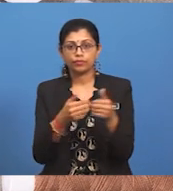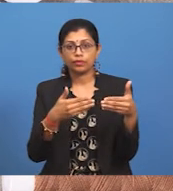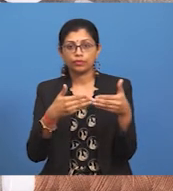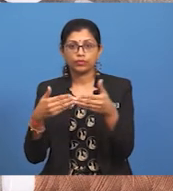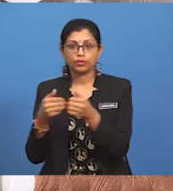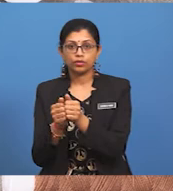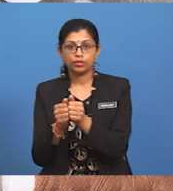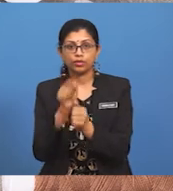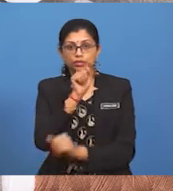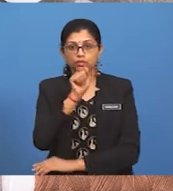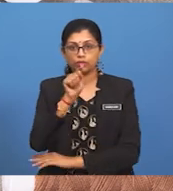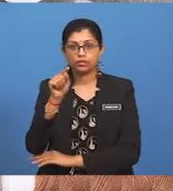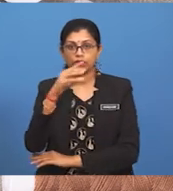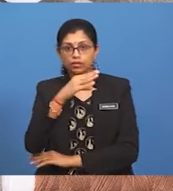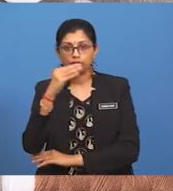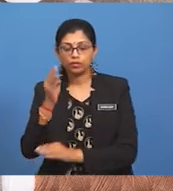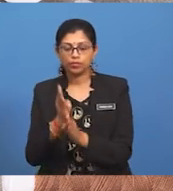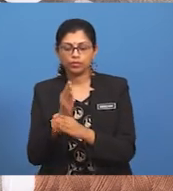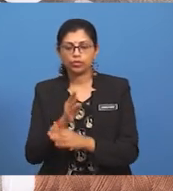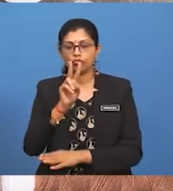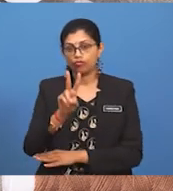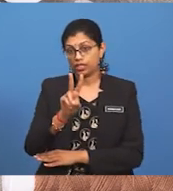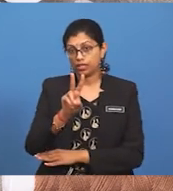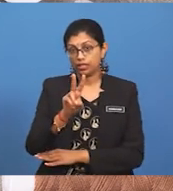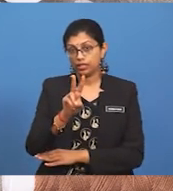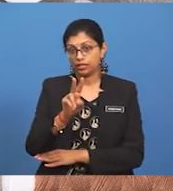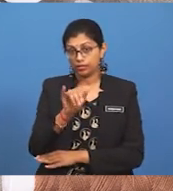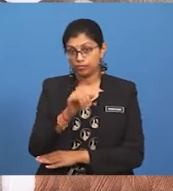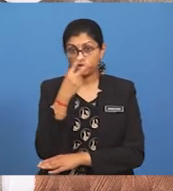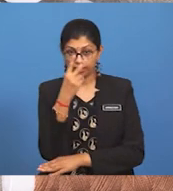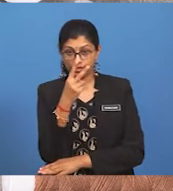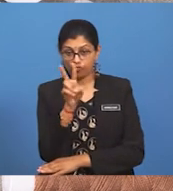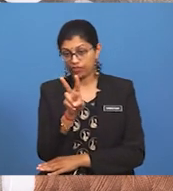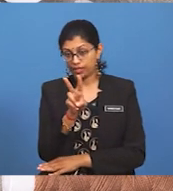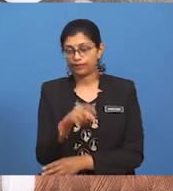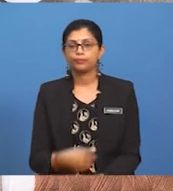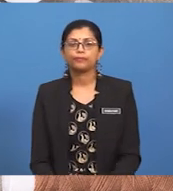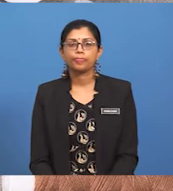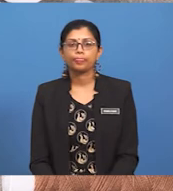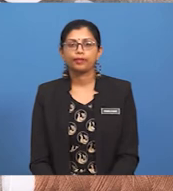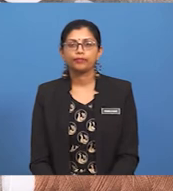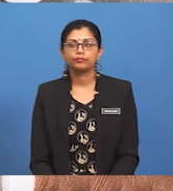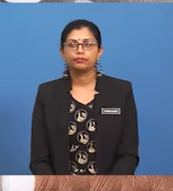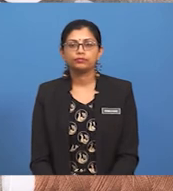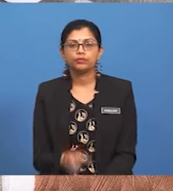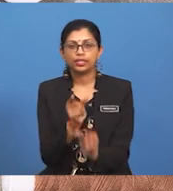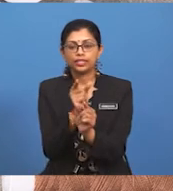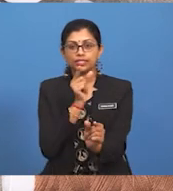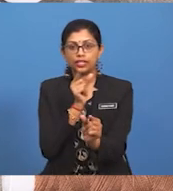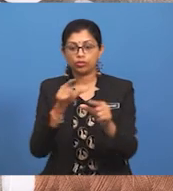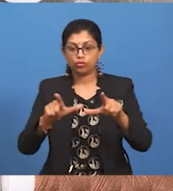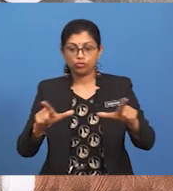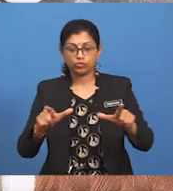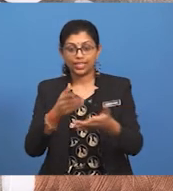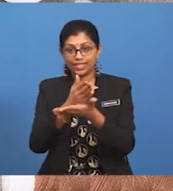dan membentuk V atau segitiga. Garis lurus di bahagian tengah pula ialah